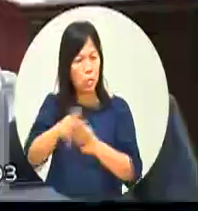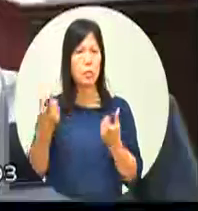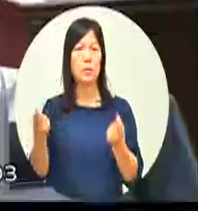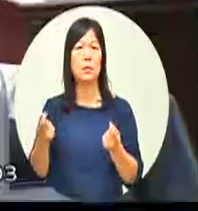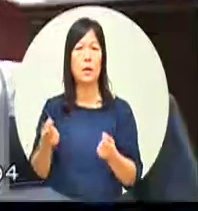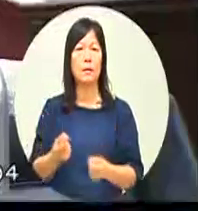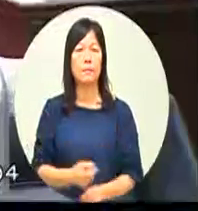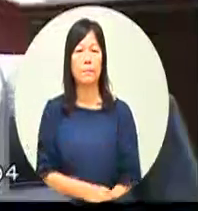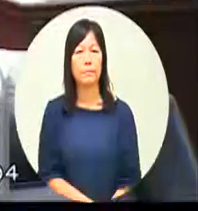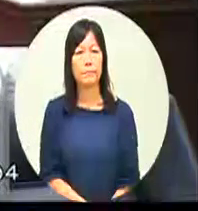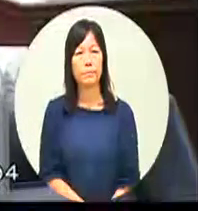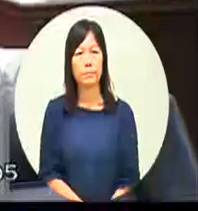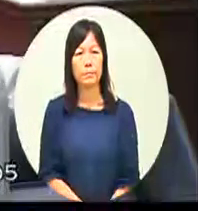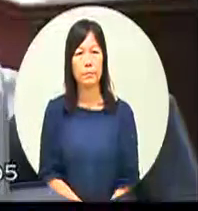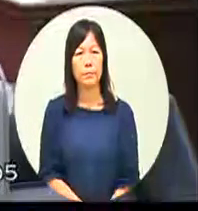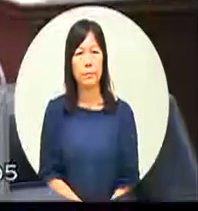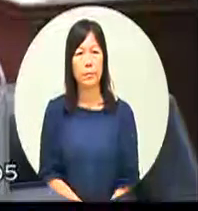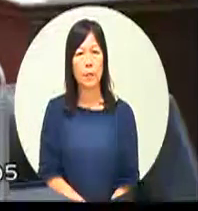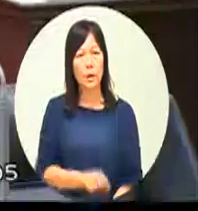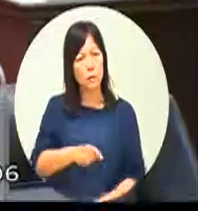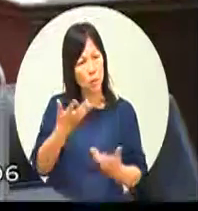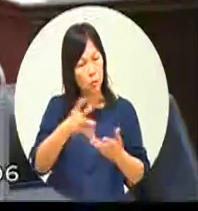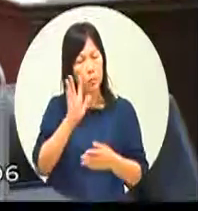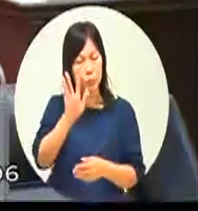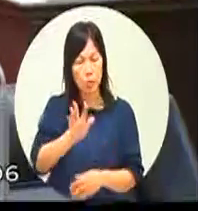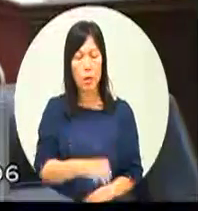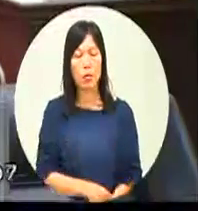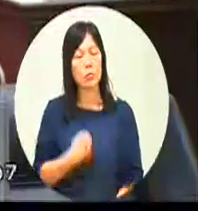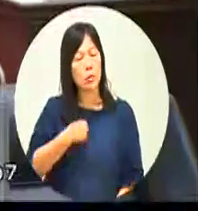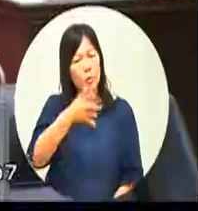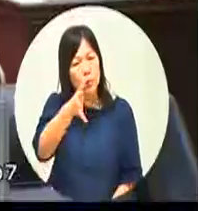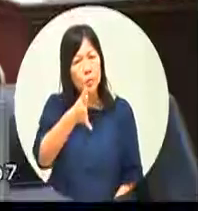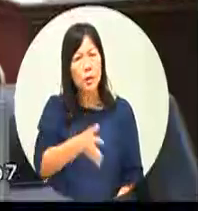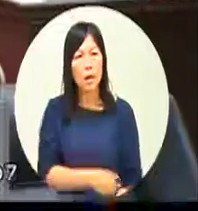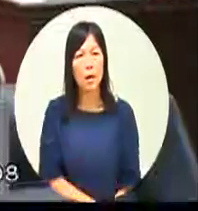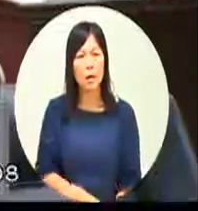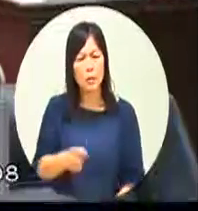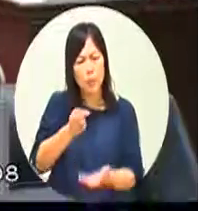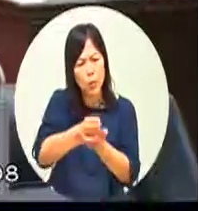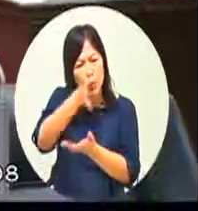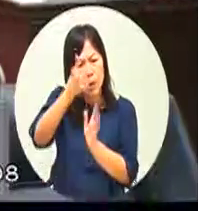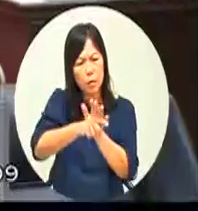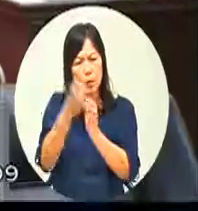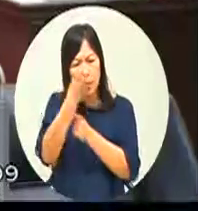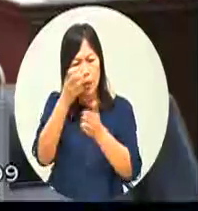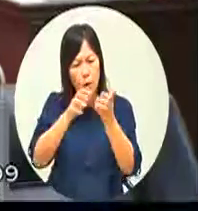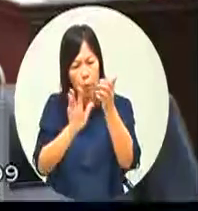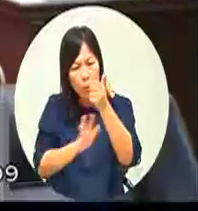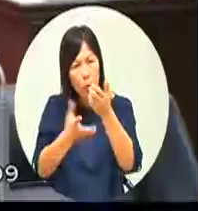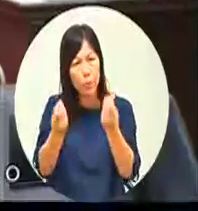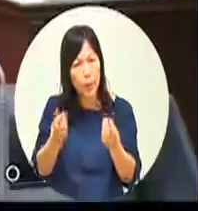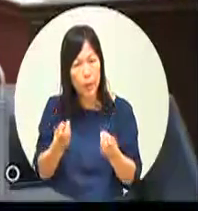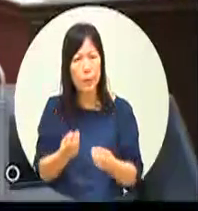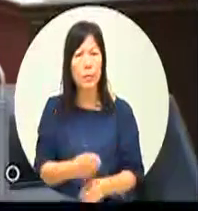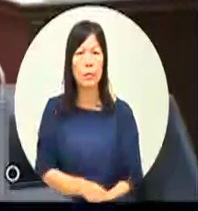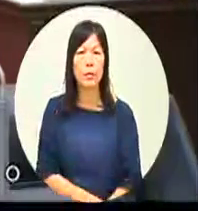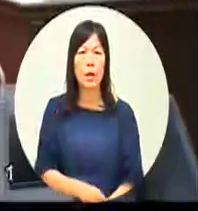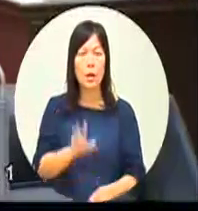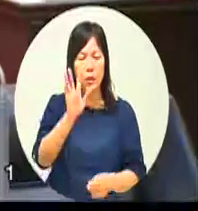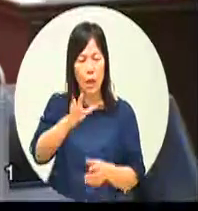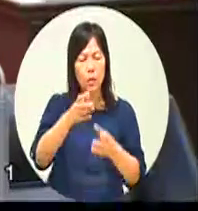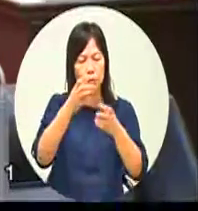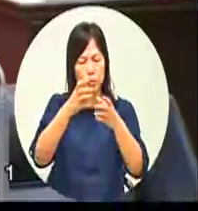那么这个问题来了哈，我就问他说，有没有你们大楼没有管委会吗？那他们说应该是有